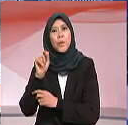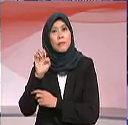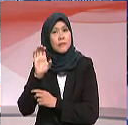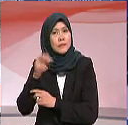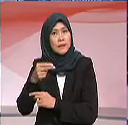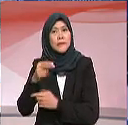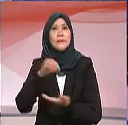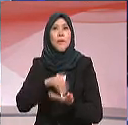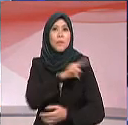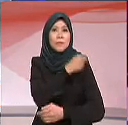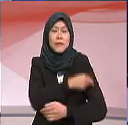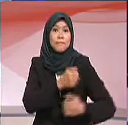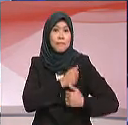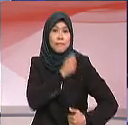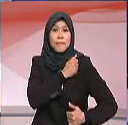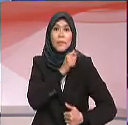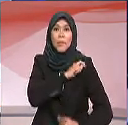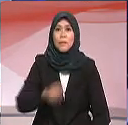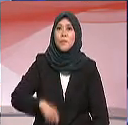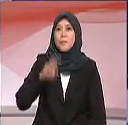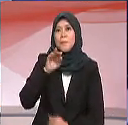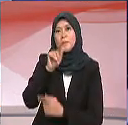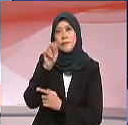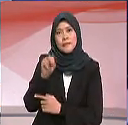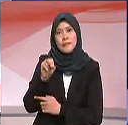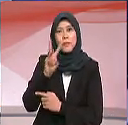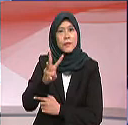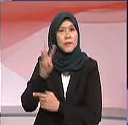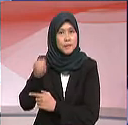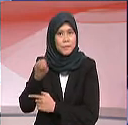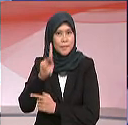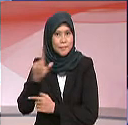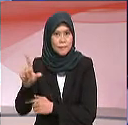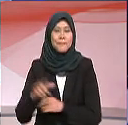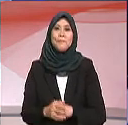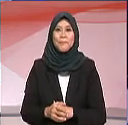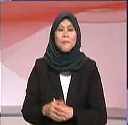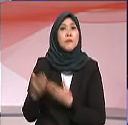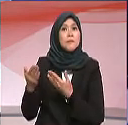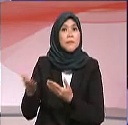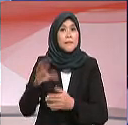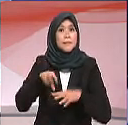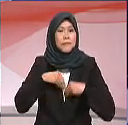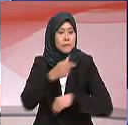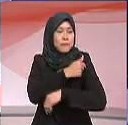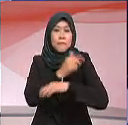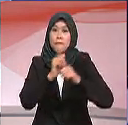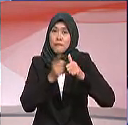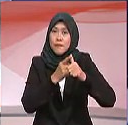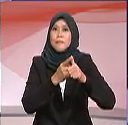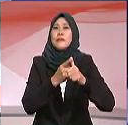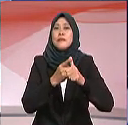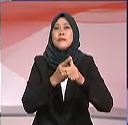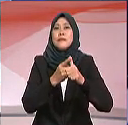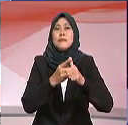Hospital Angkatan Tentera Tuanku Mizan, Wangsa Maju, Kuala Lumpur. Beliau menerima suntikan dos pertama vaksin